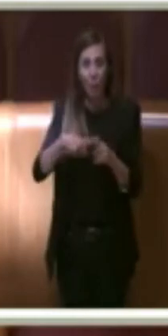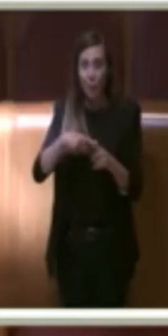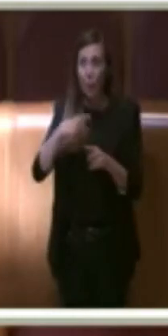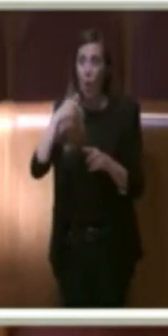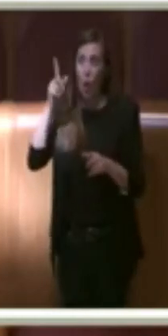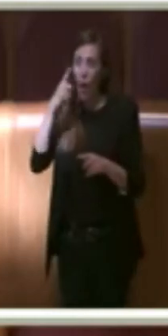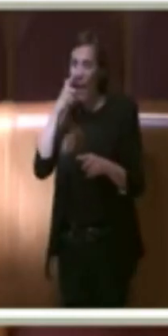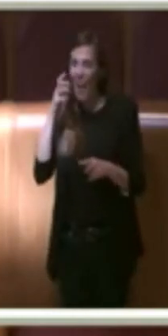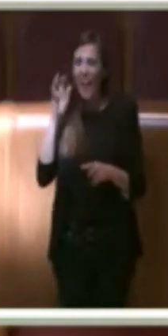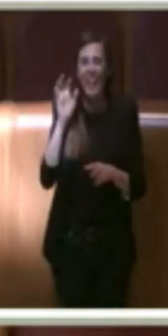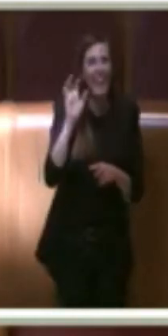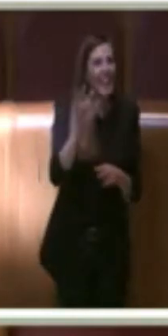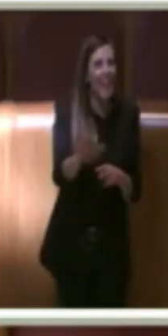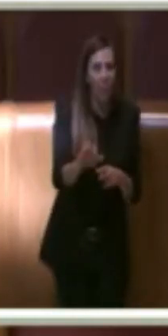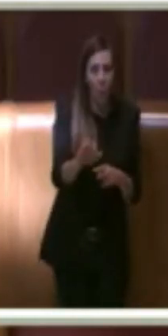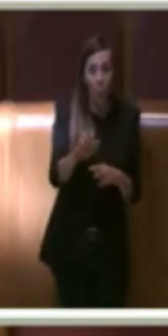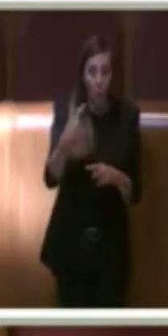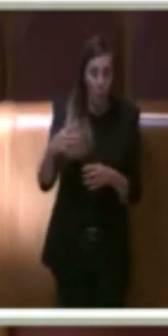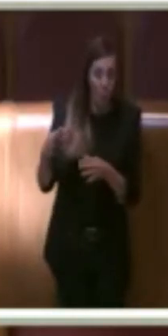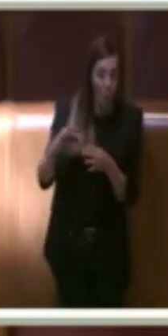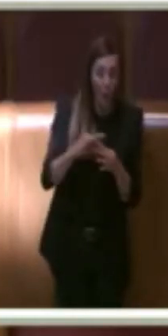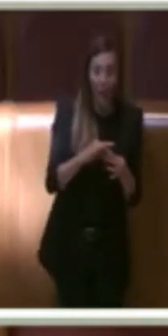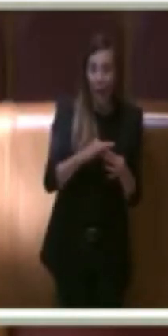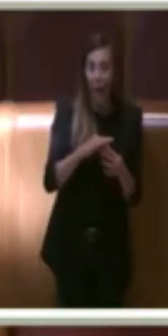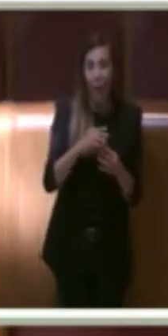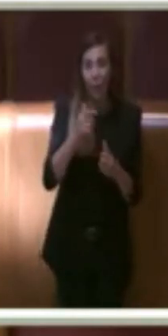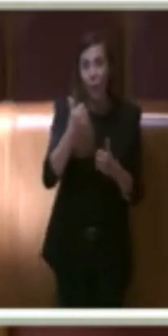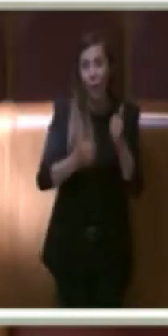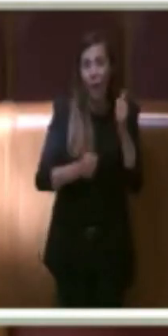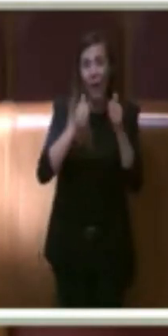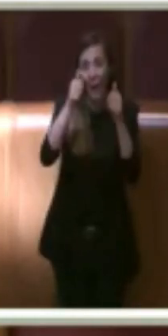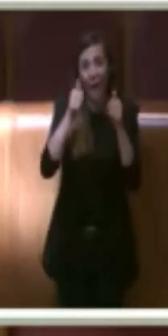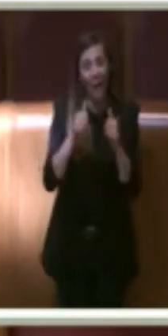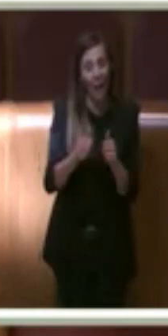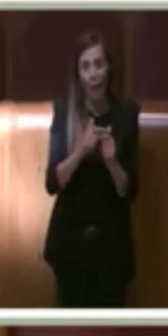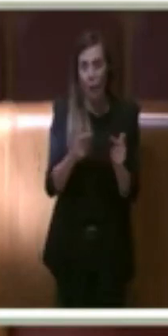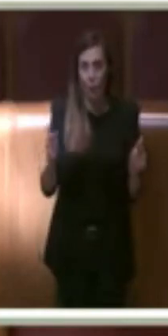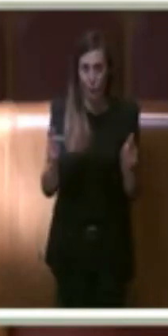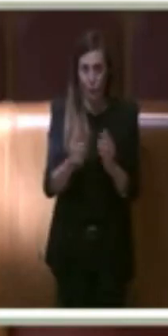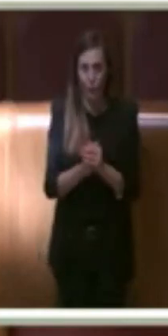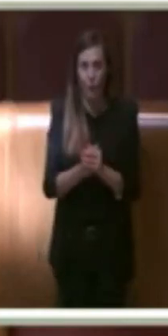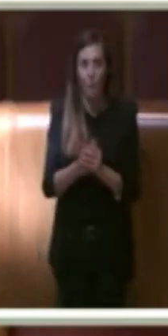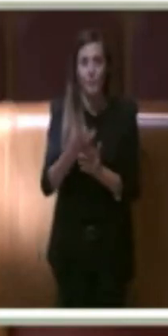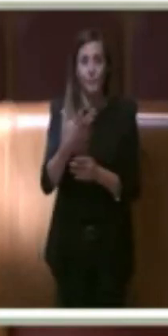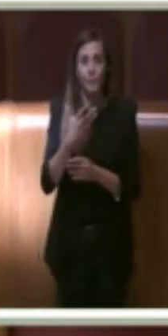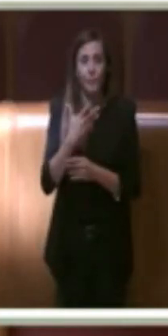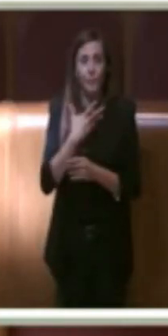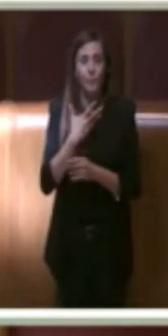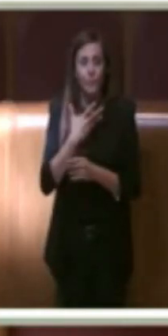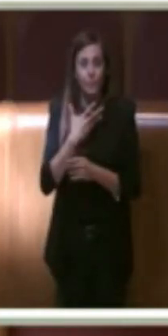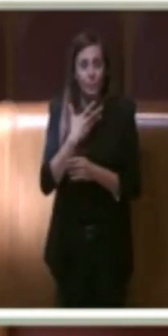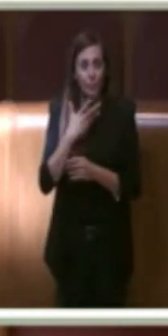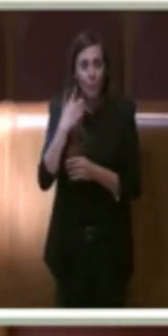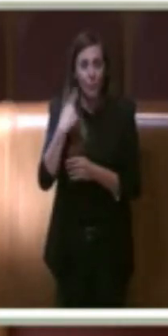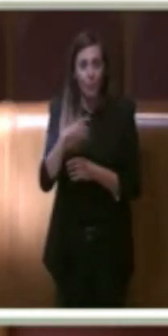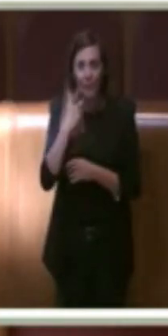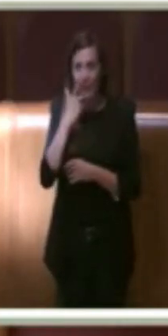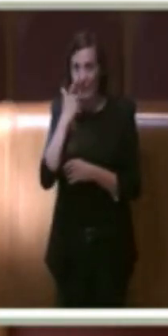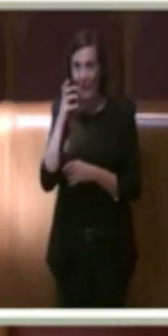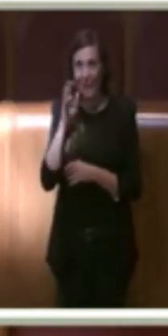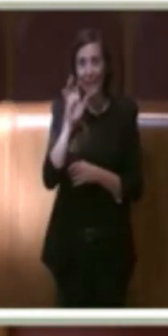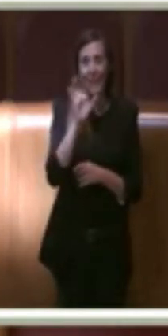tenga sulla gara. C'è un aspetto su cui c'è stato un ricorso